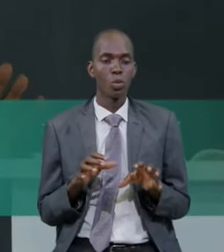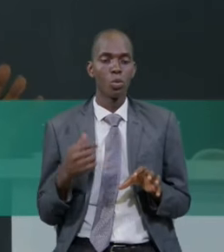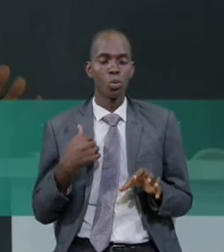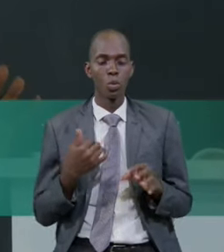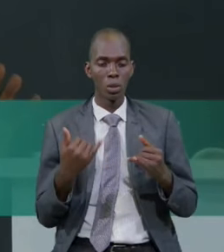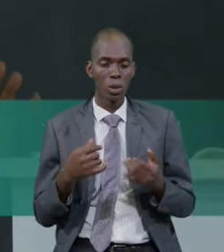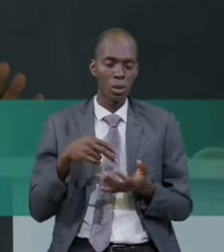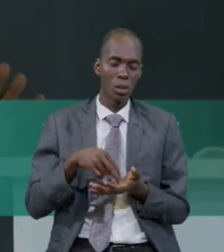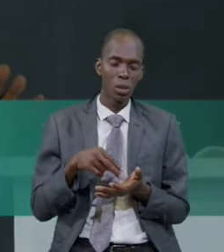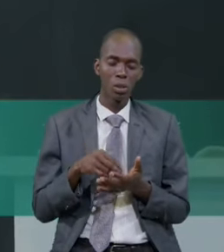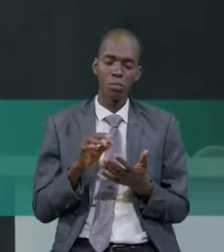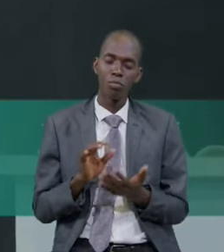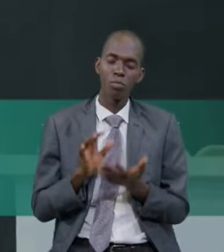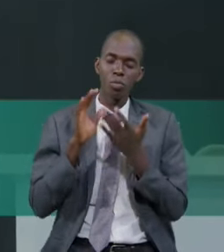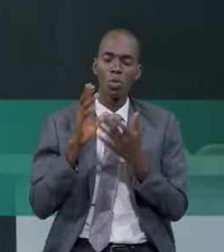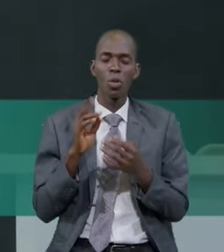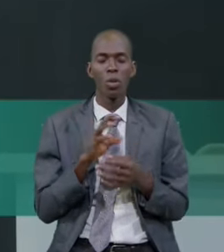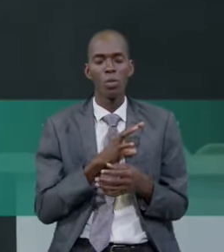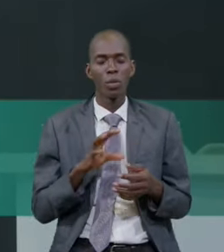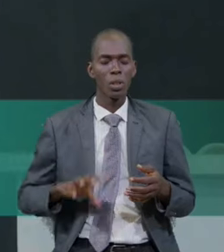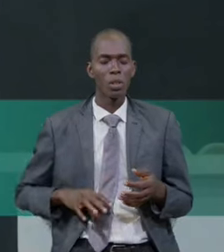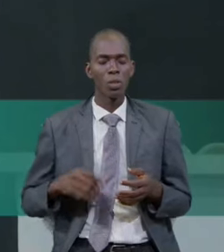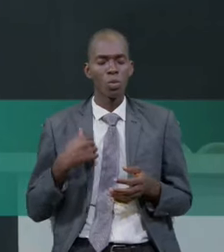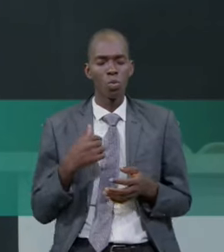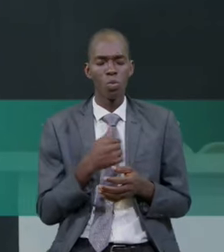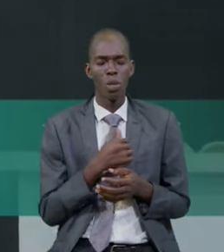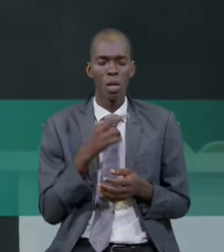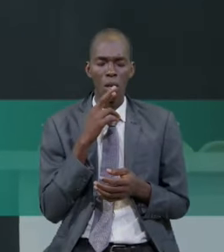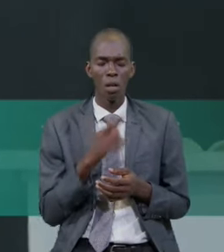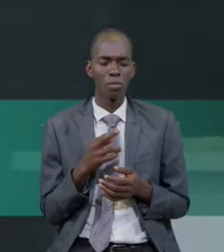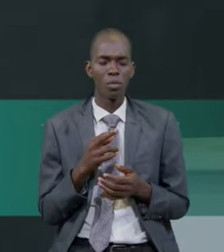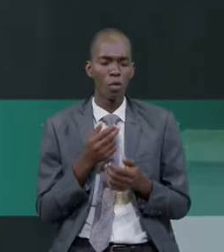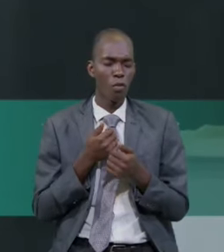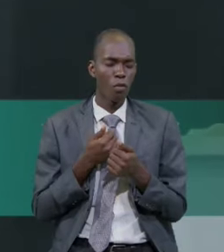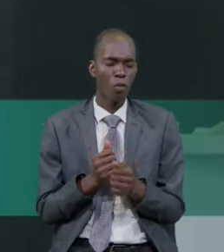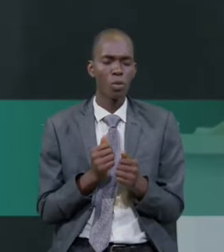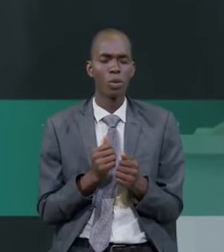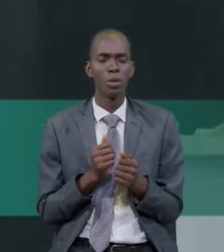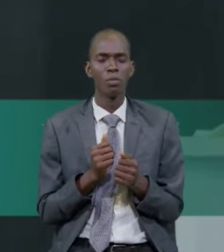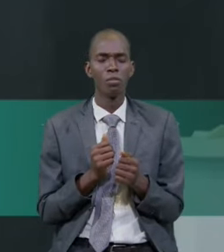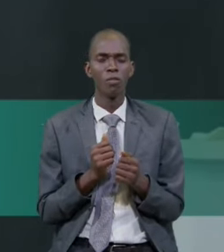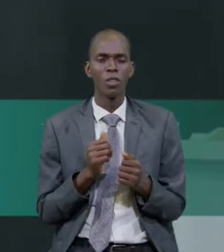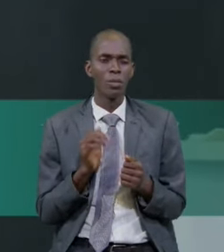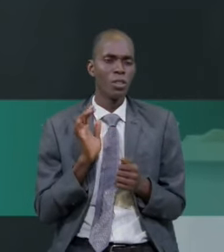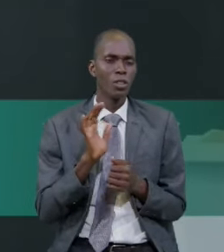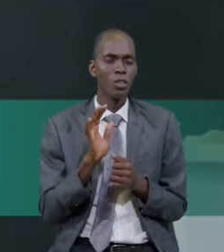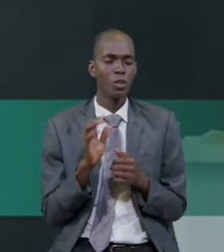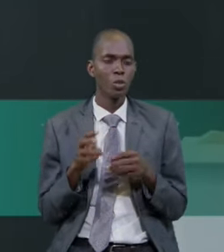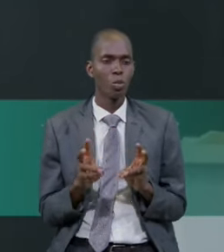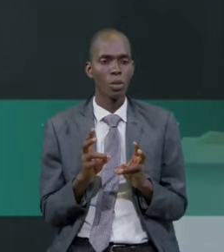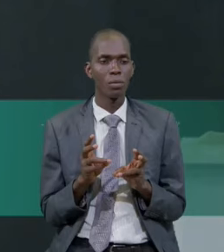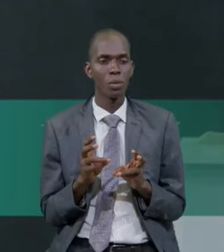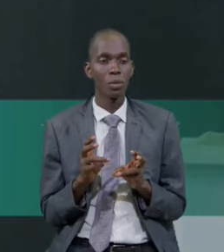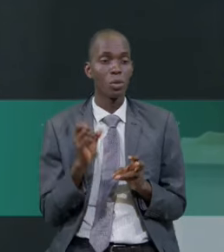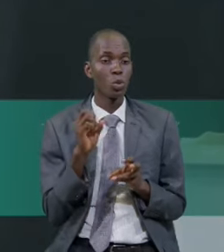Nous tenons maintenant la place de Christ. Nous ne sommes pas Christ, mais nous le suivons. Et nous suivons son ministère. Nous marchons dans ses